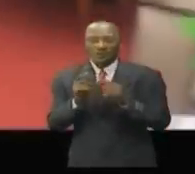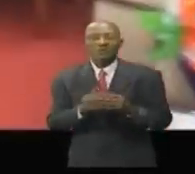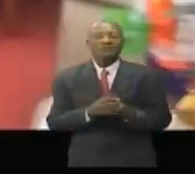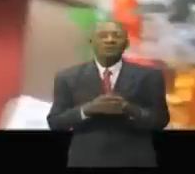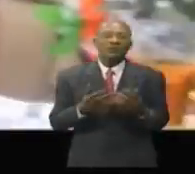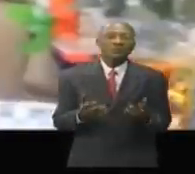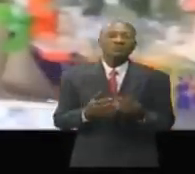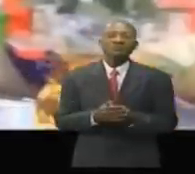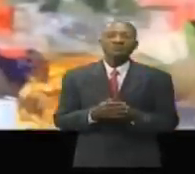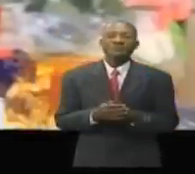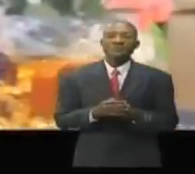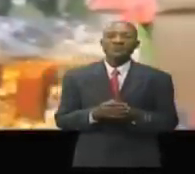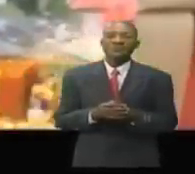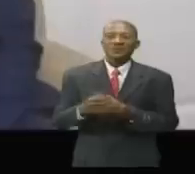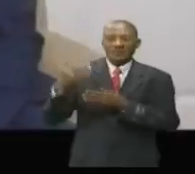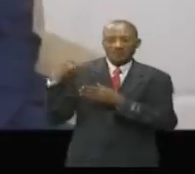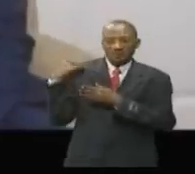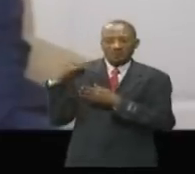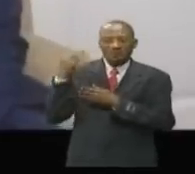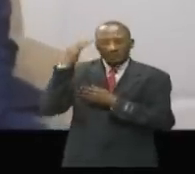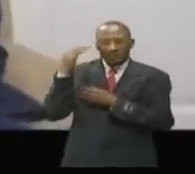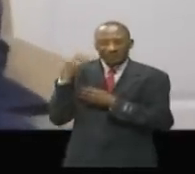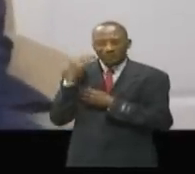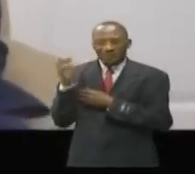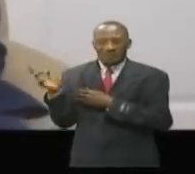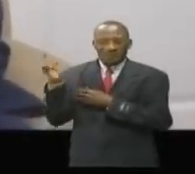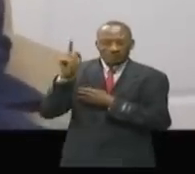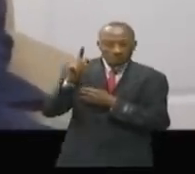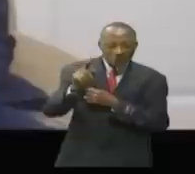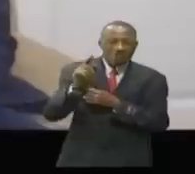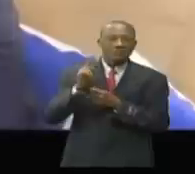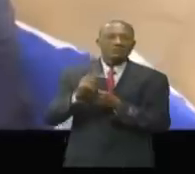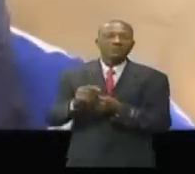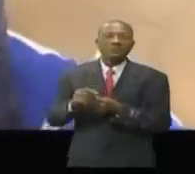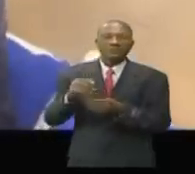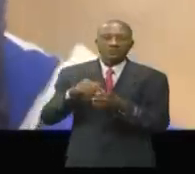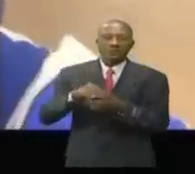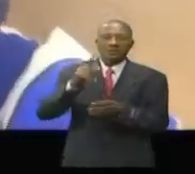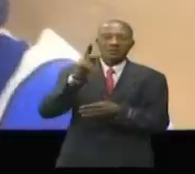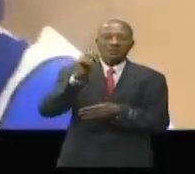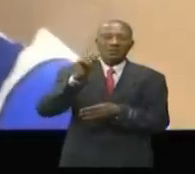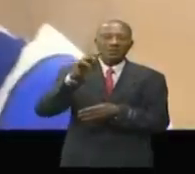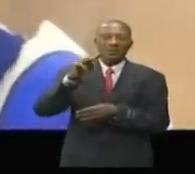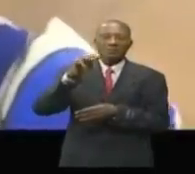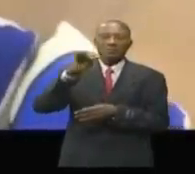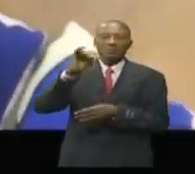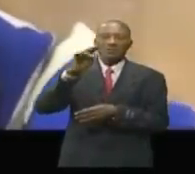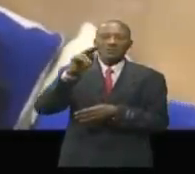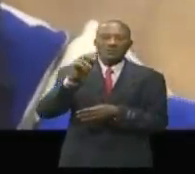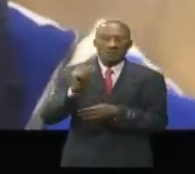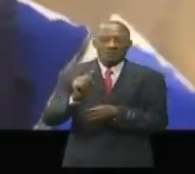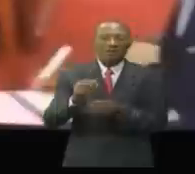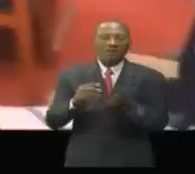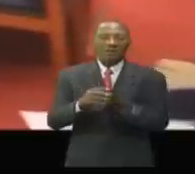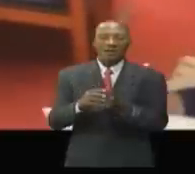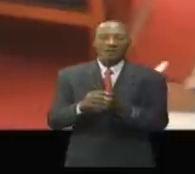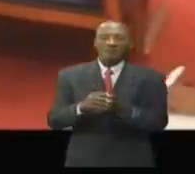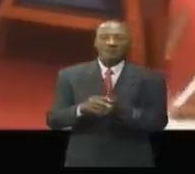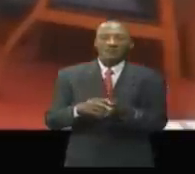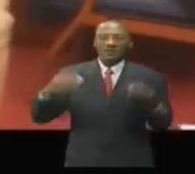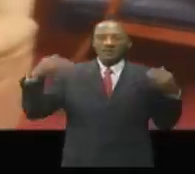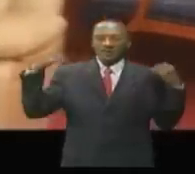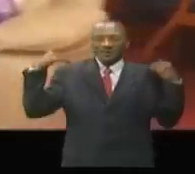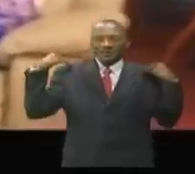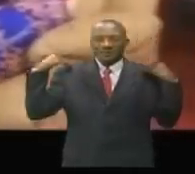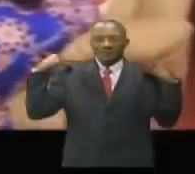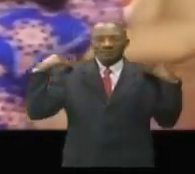séjourne depuis ce mercredi 21 septembre 2022 à Kamina, s'est fait accompagner par le commissaire provincial à la